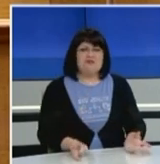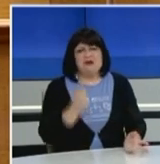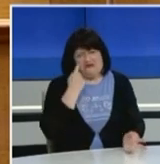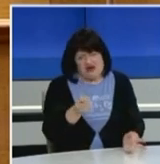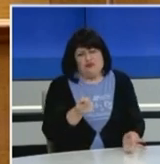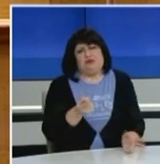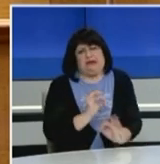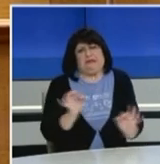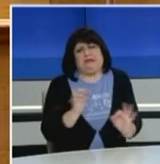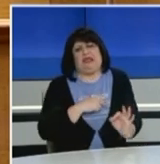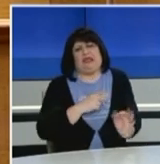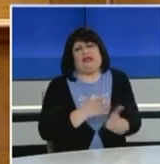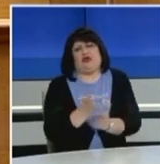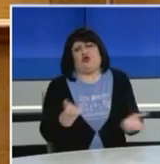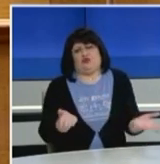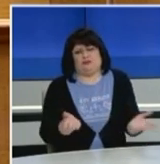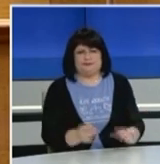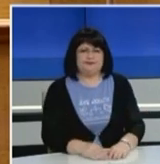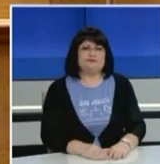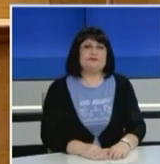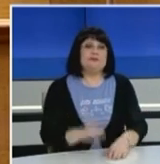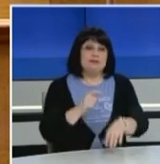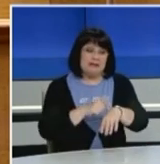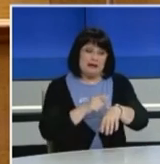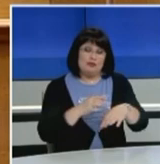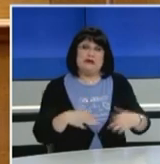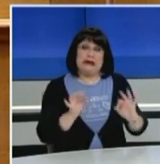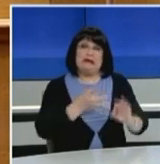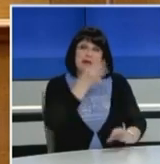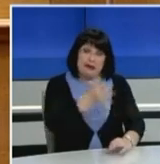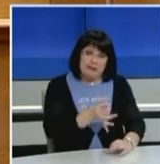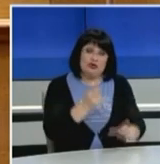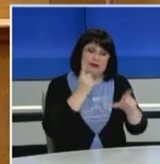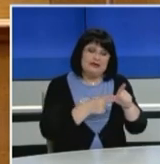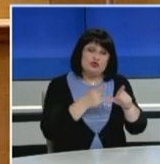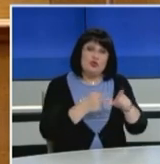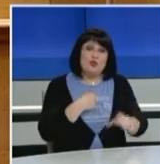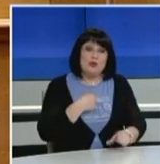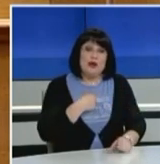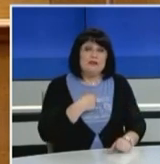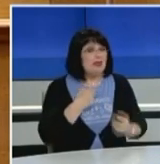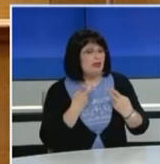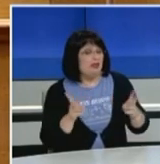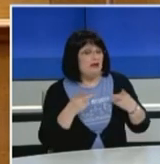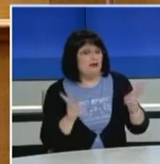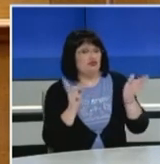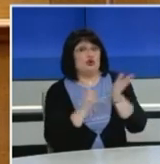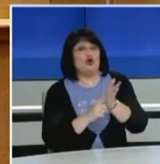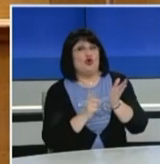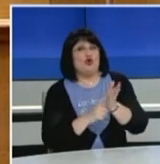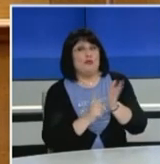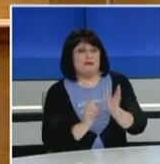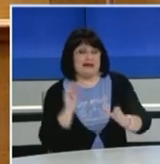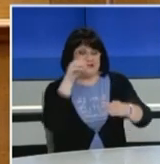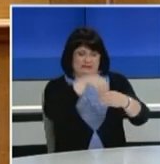και επιβεβαιώνεται. Σας κάναμε επίσης από την πρώτη στιγμή ξεκάθαρο ότι δεν πρόκειται να νομιμοποιήσουμε με